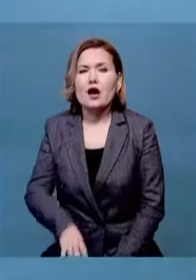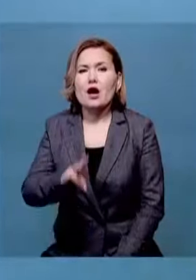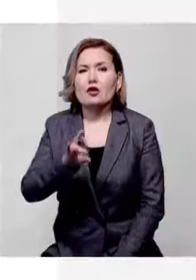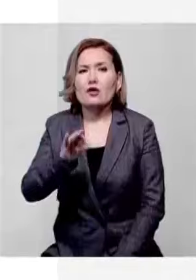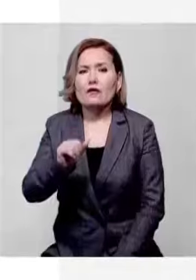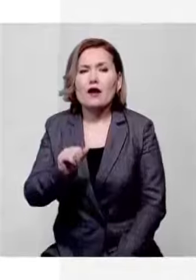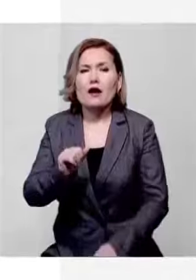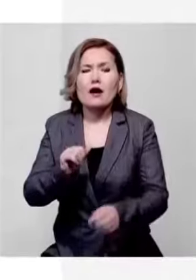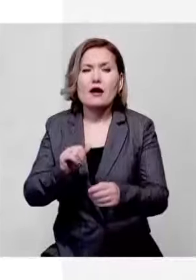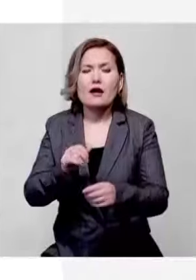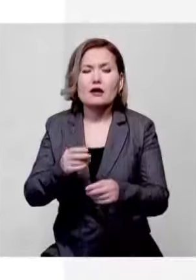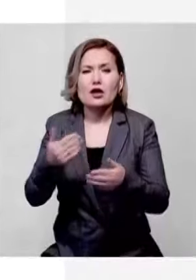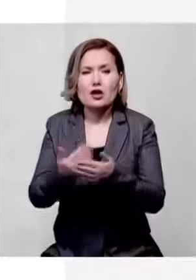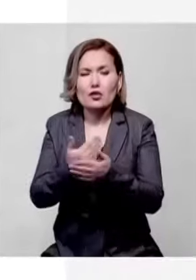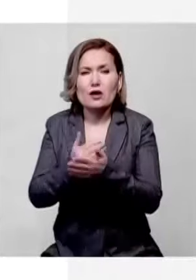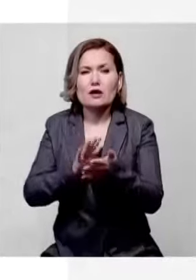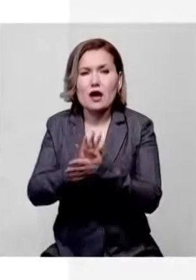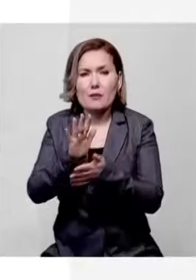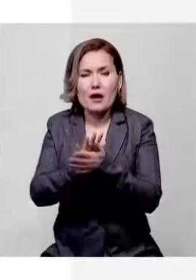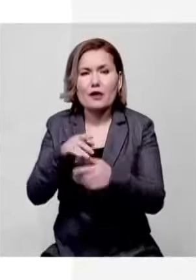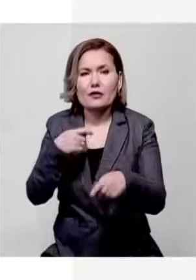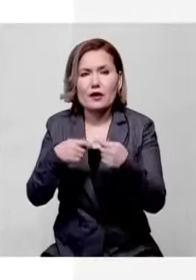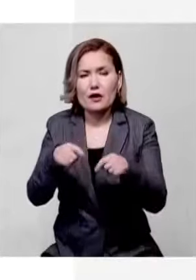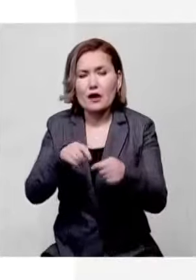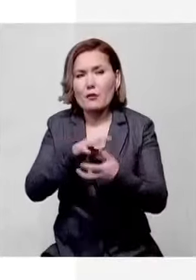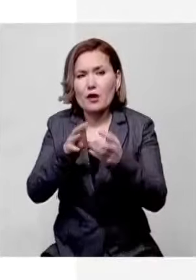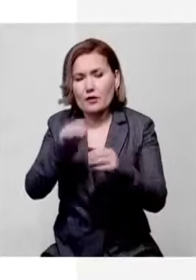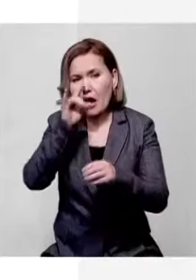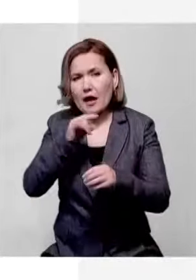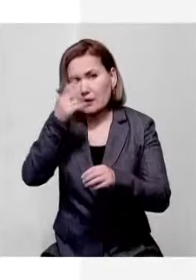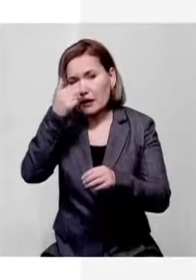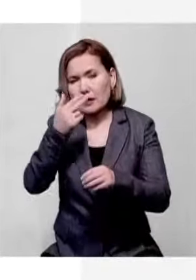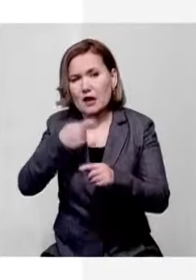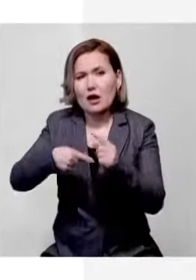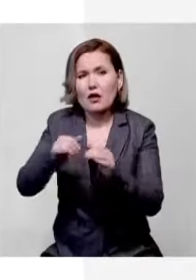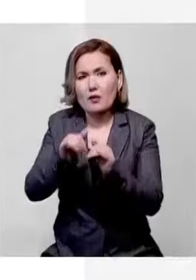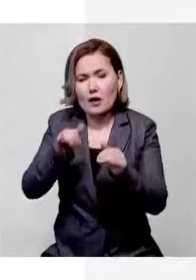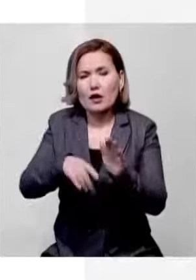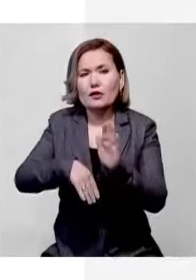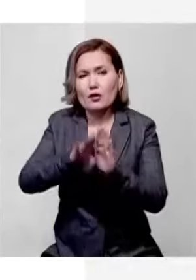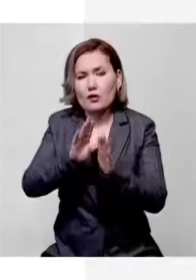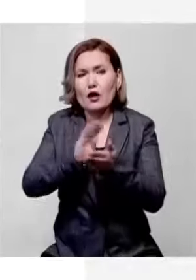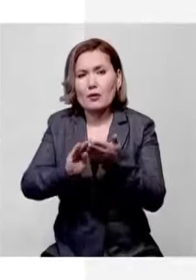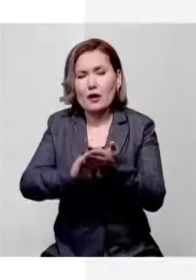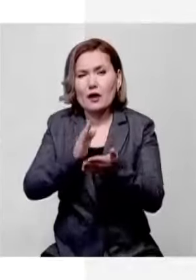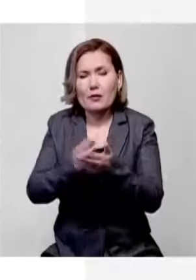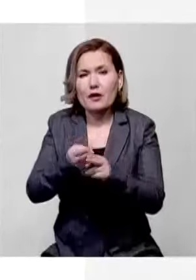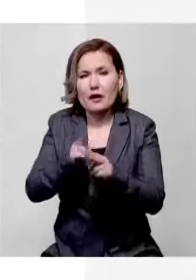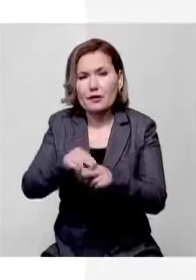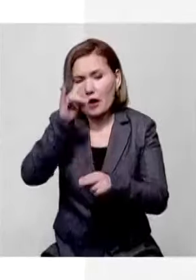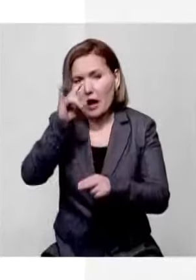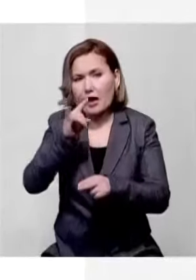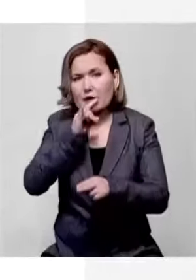News басылымы Италия Орталық Азия мен сауда айналымын күшейтуге басымдық береді деп жазды. Ал қос алпауыт елмен шекаралас